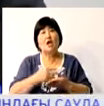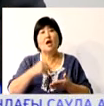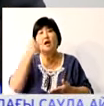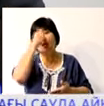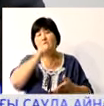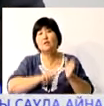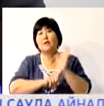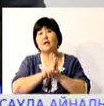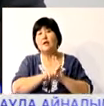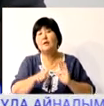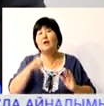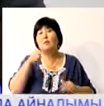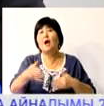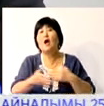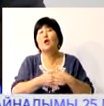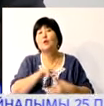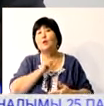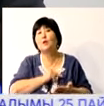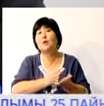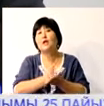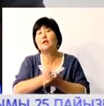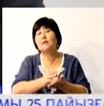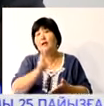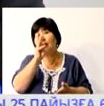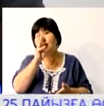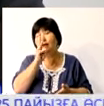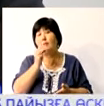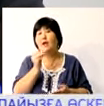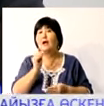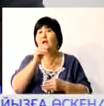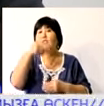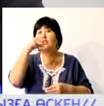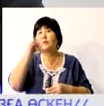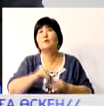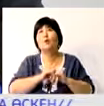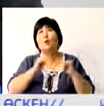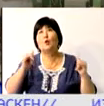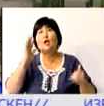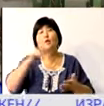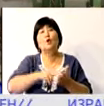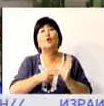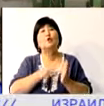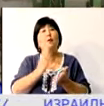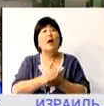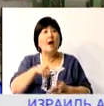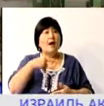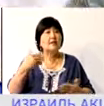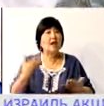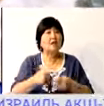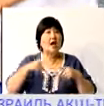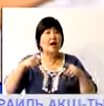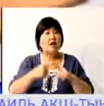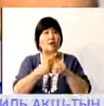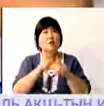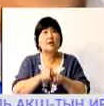бастап 1000-ға жуық қызметкерлердің еңбекақысын 20%-дан астам ұлғайтуға жоспарлап отырмыз. Айта кетейік, жаңа